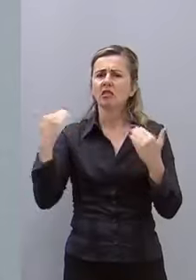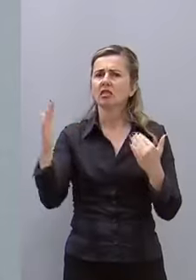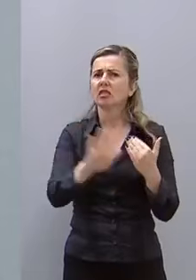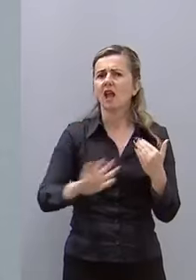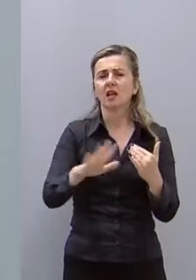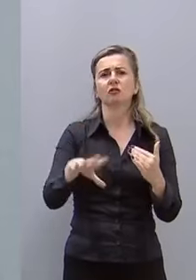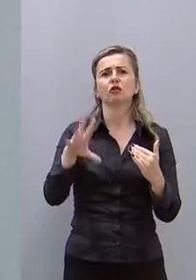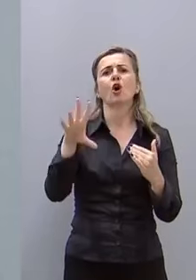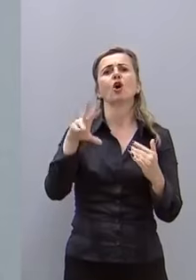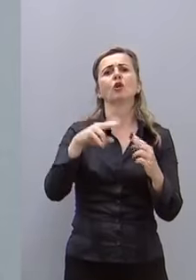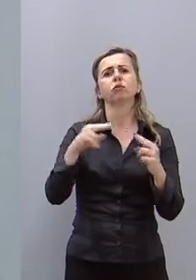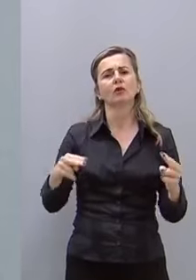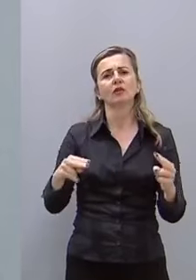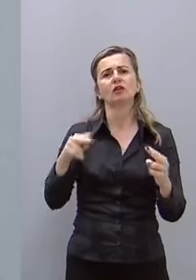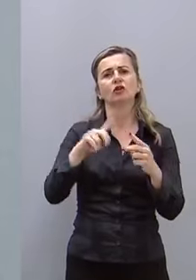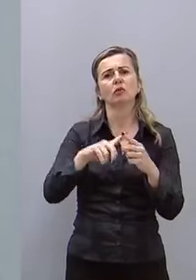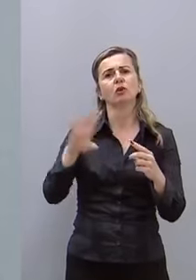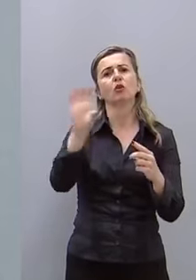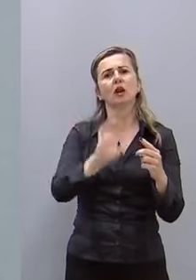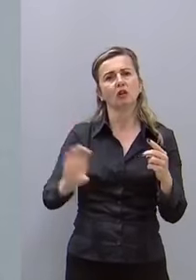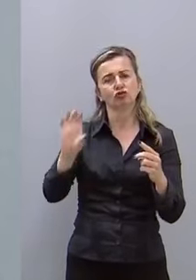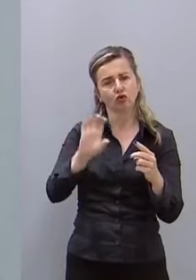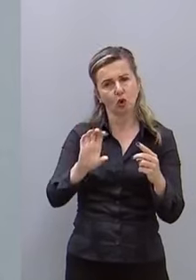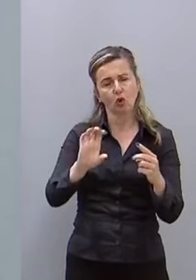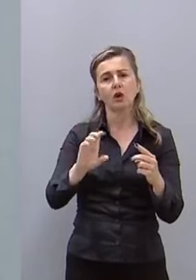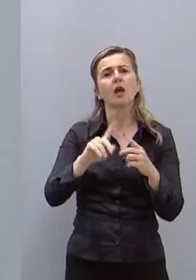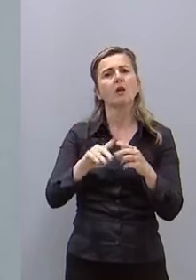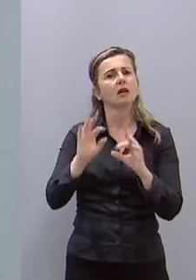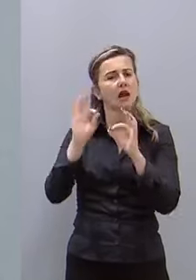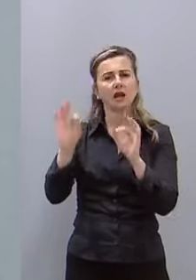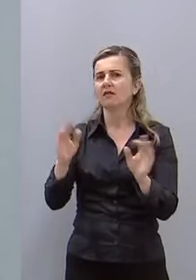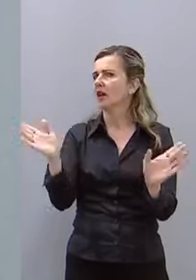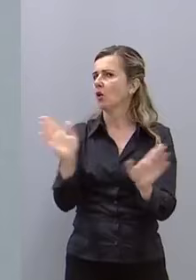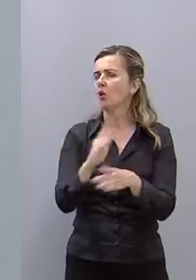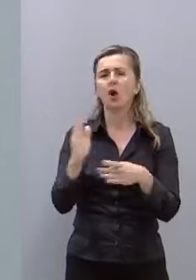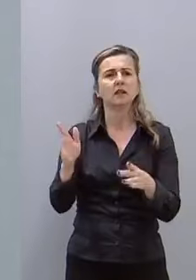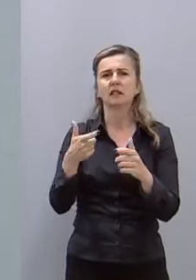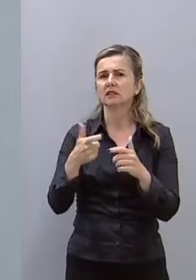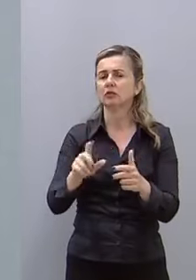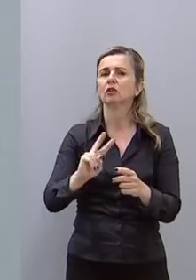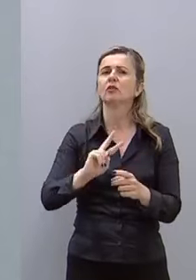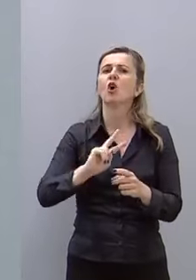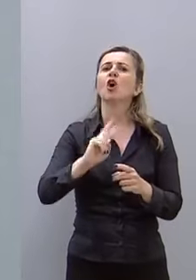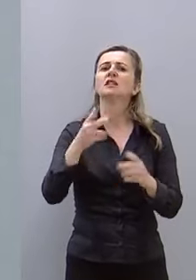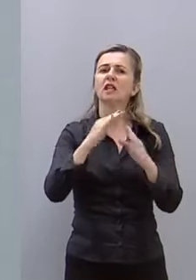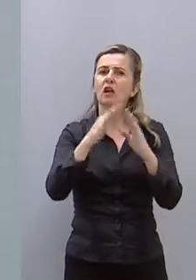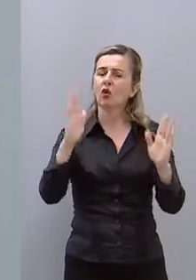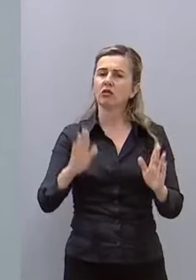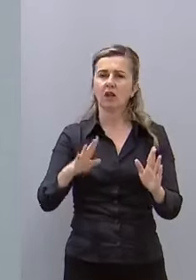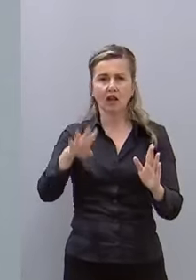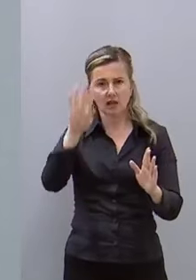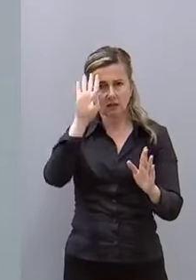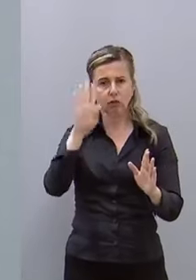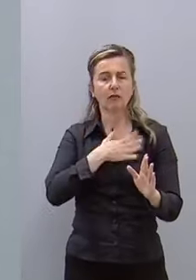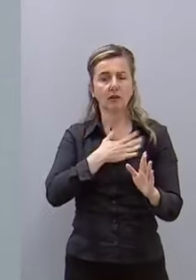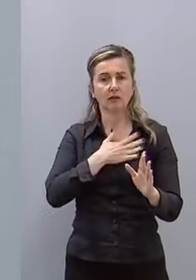della regione trentino alto adige sudtirol per raggiungere per qualsiasi motivo le seconde case di proprietà ovvero